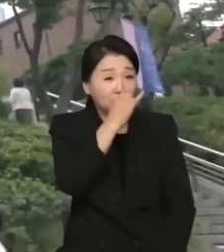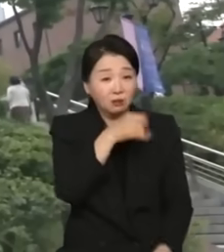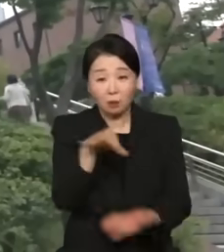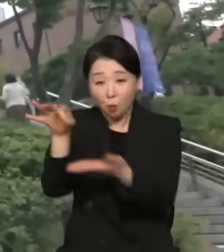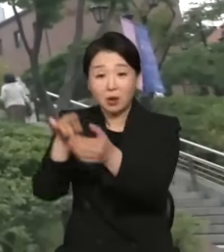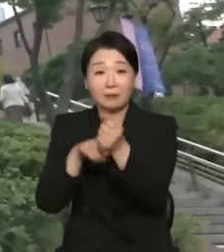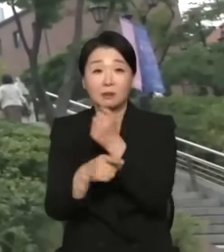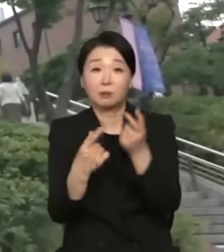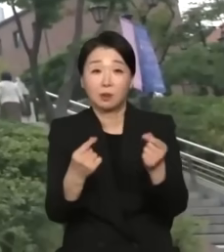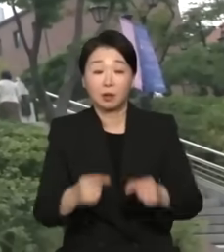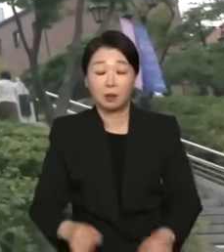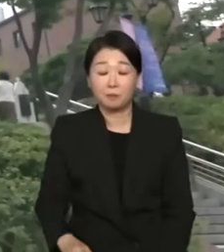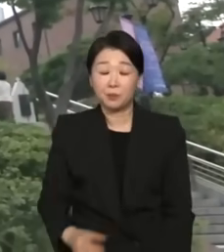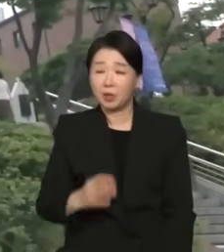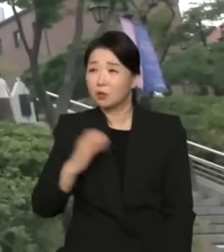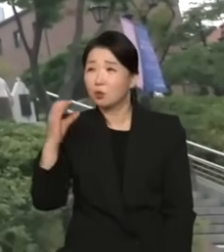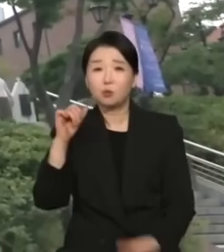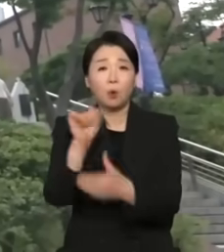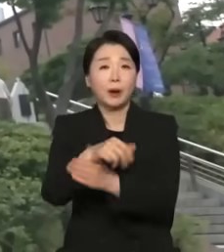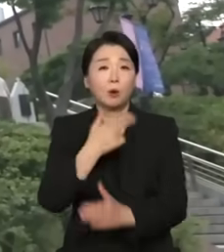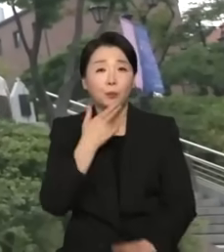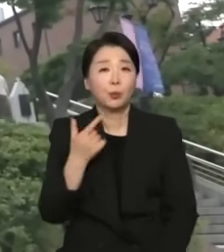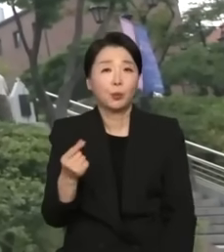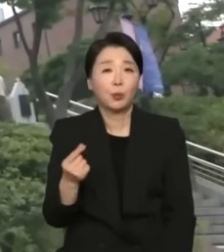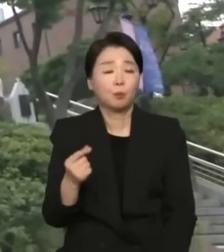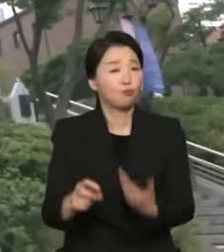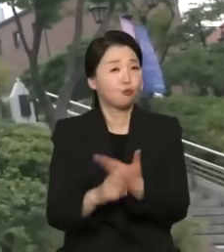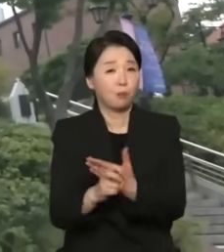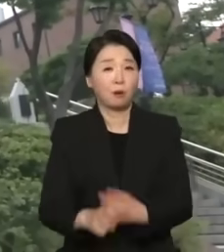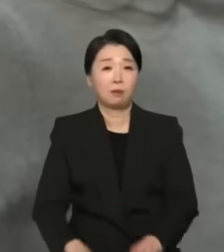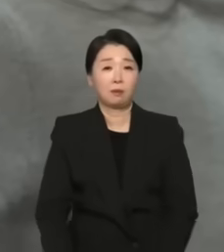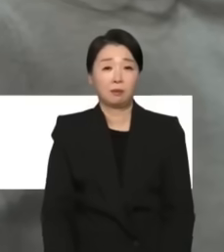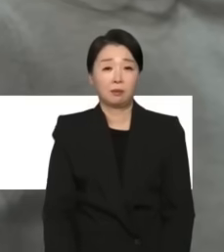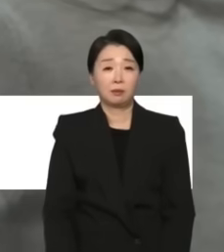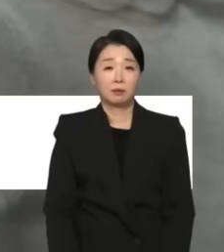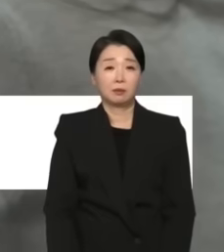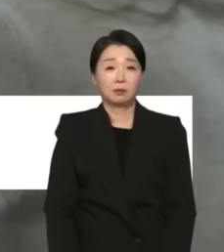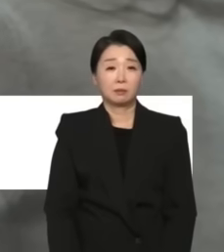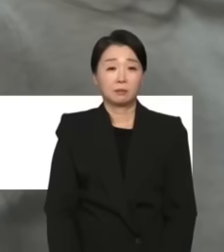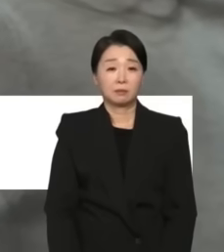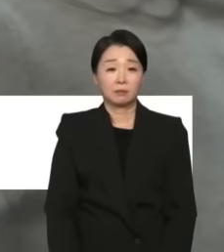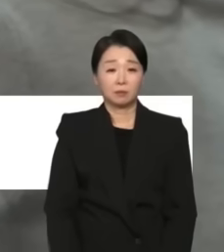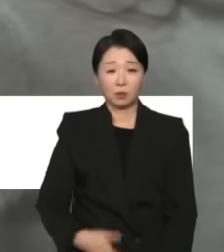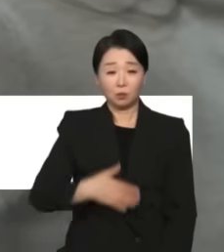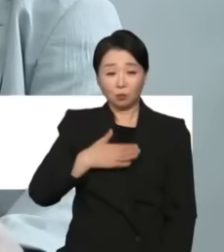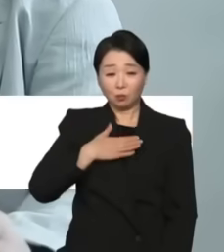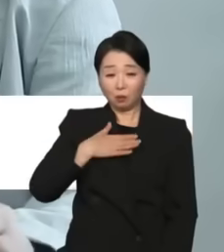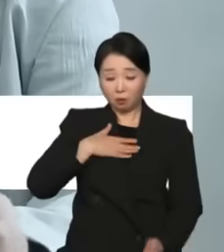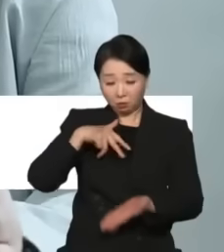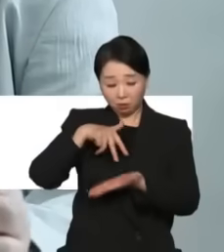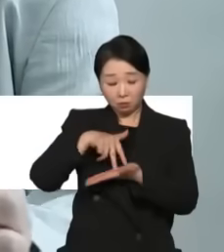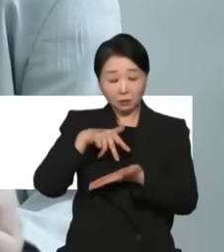이는 천주교에서 허용되지 않습니다. 정말 제 입장에서는